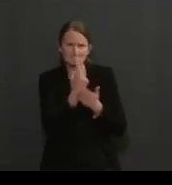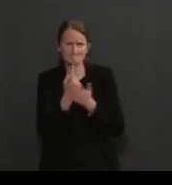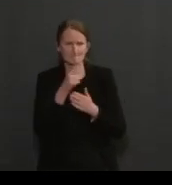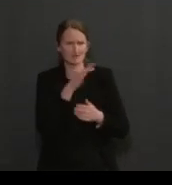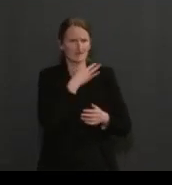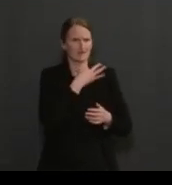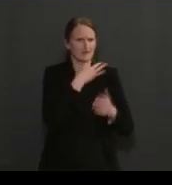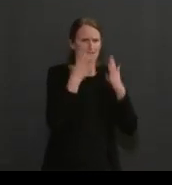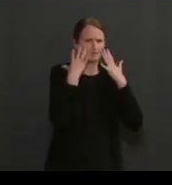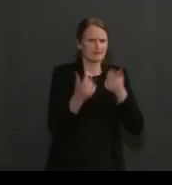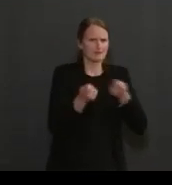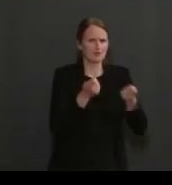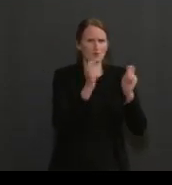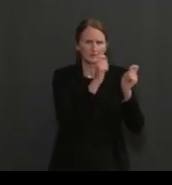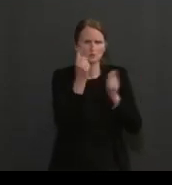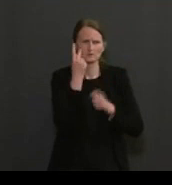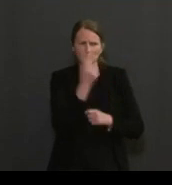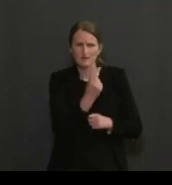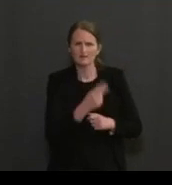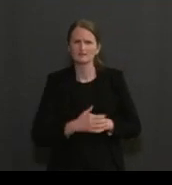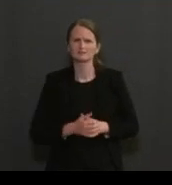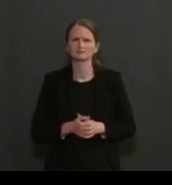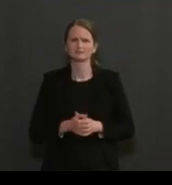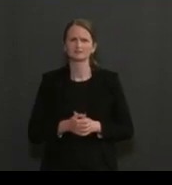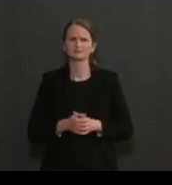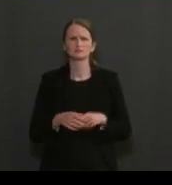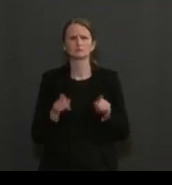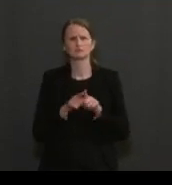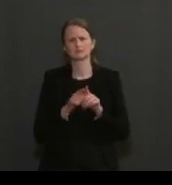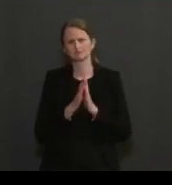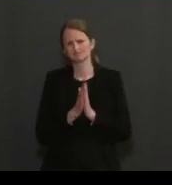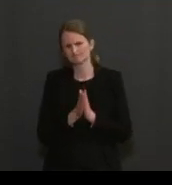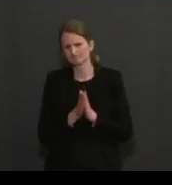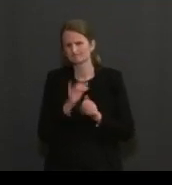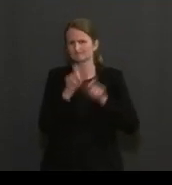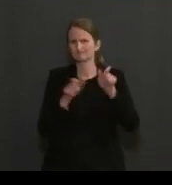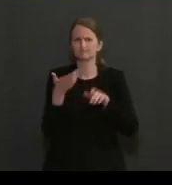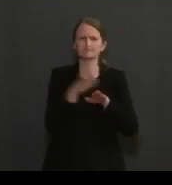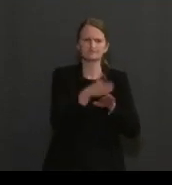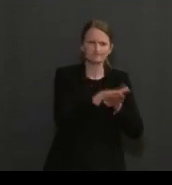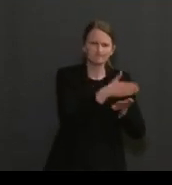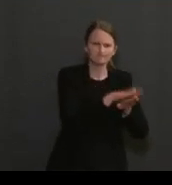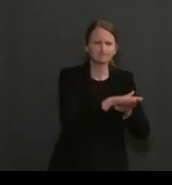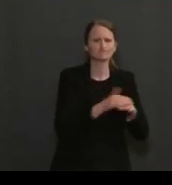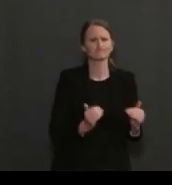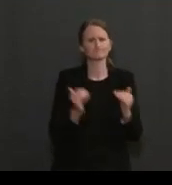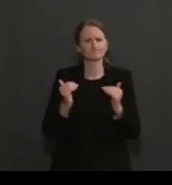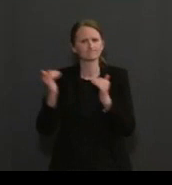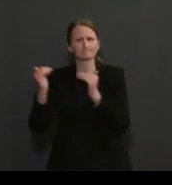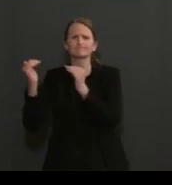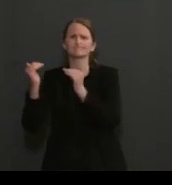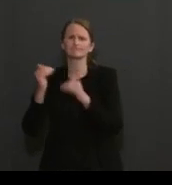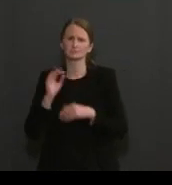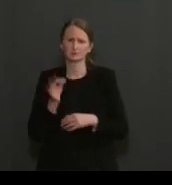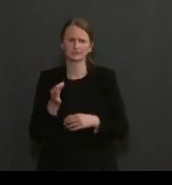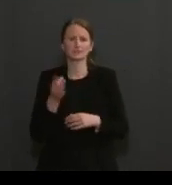Enfin, nous déplorons toujours de nombreux décès. Ces décès augmentent, ils augmentent moins rapidement.